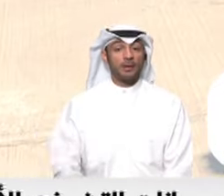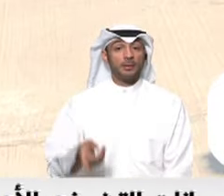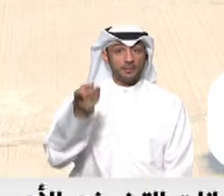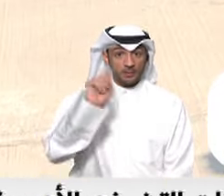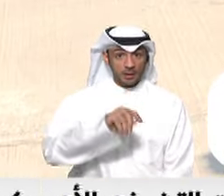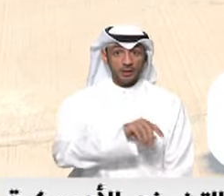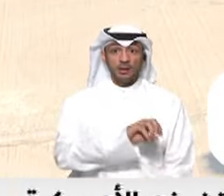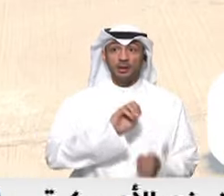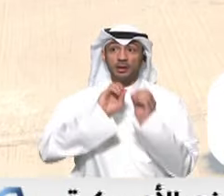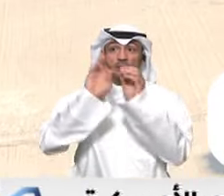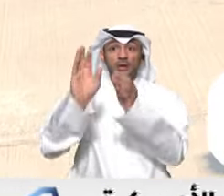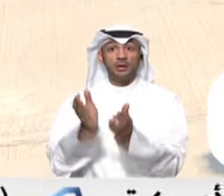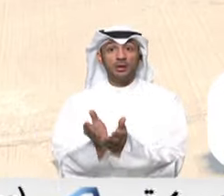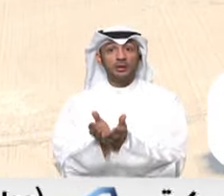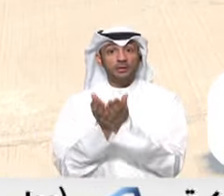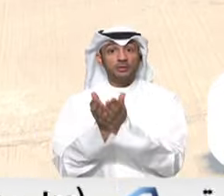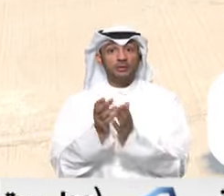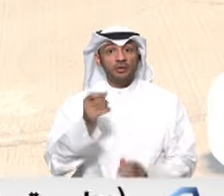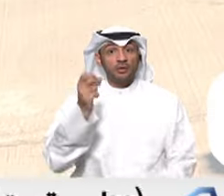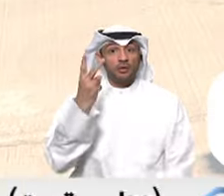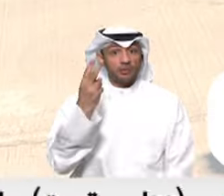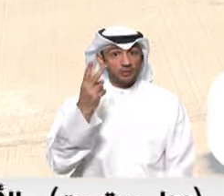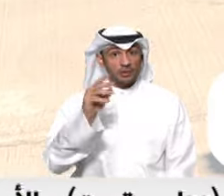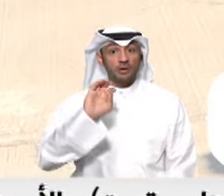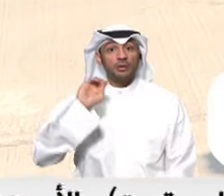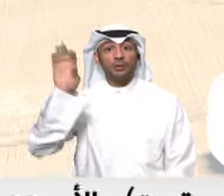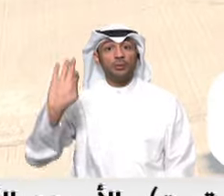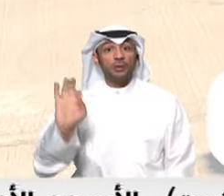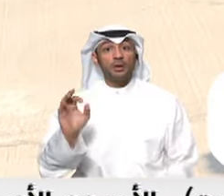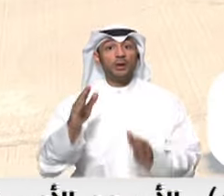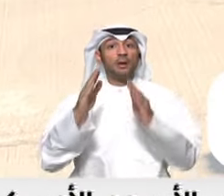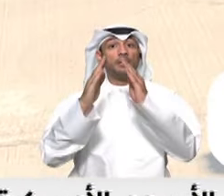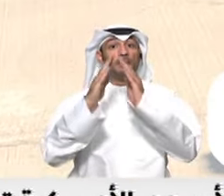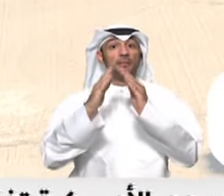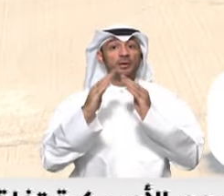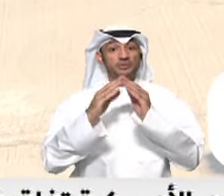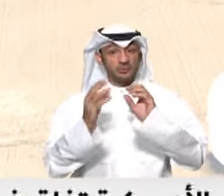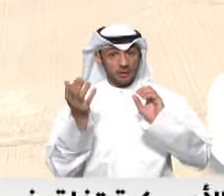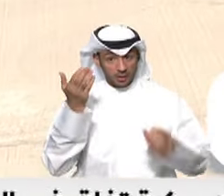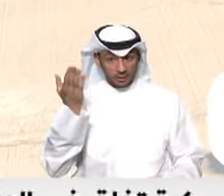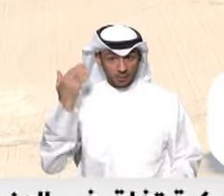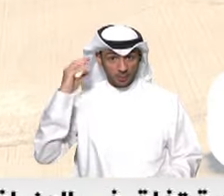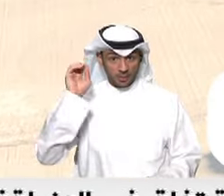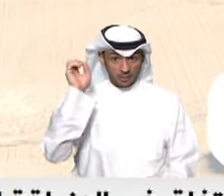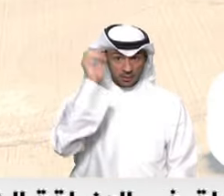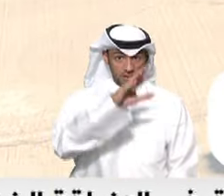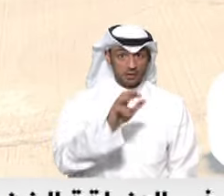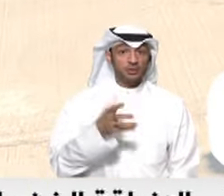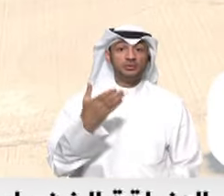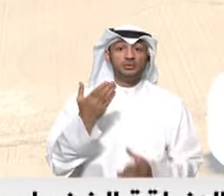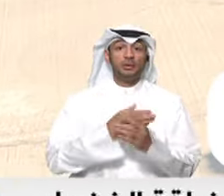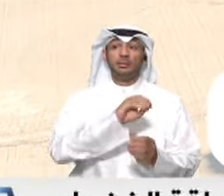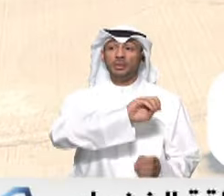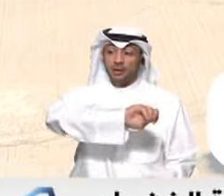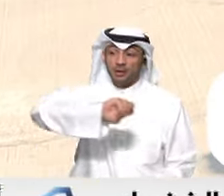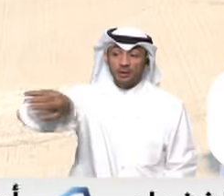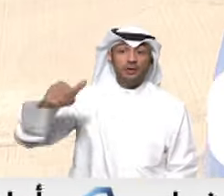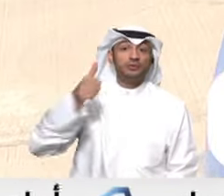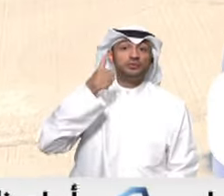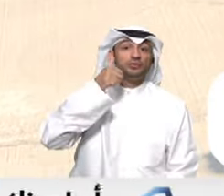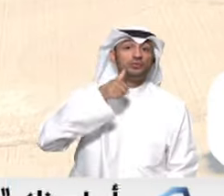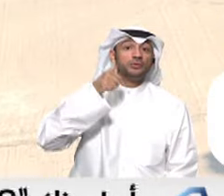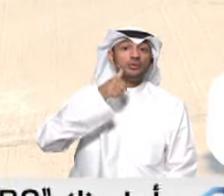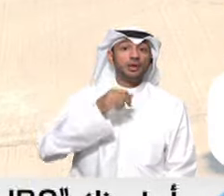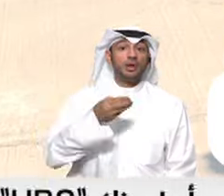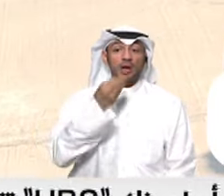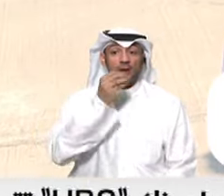إرسال سفينتين، سفيرة من جمهورية مصر العربية تم إرسالها سابقا إلى السودان، نزلت المؤونة لأن فيها